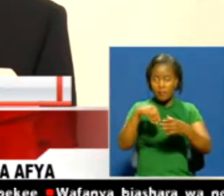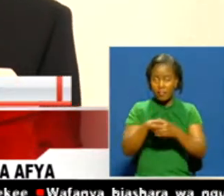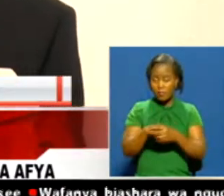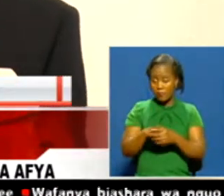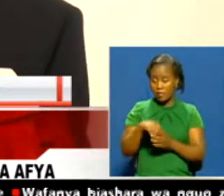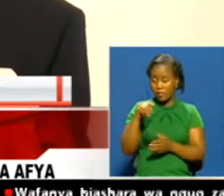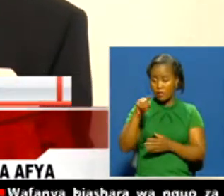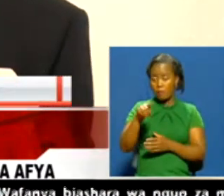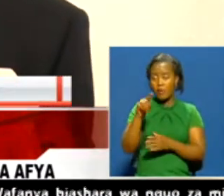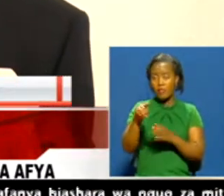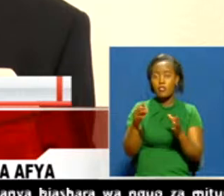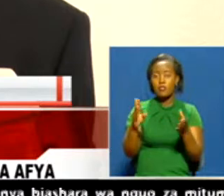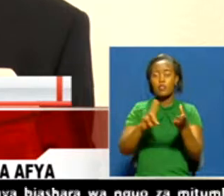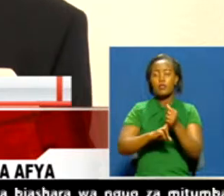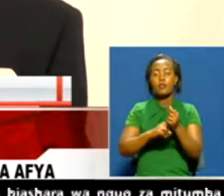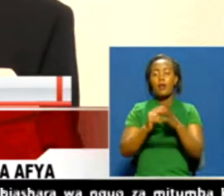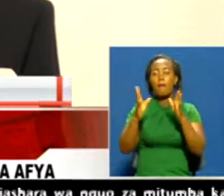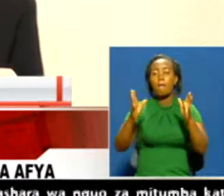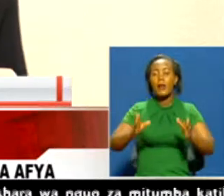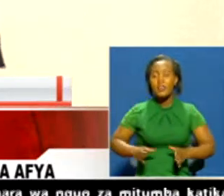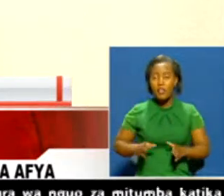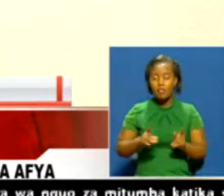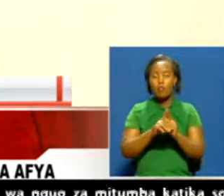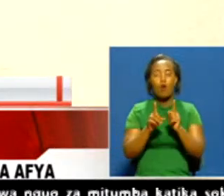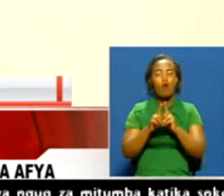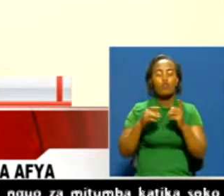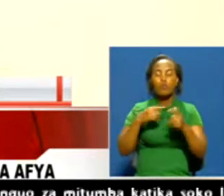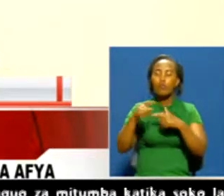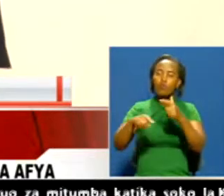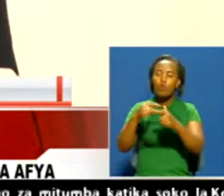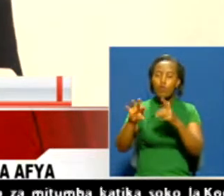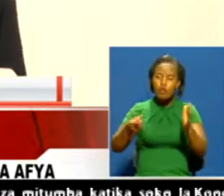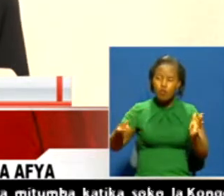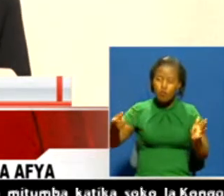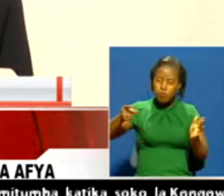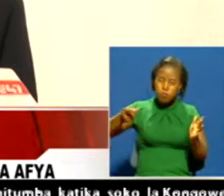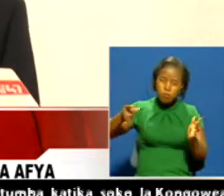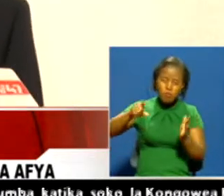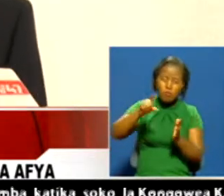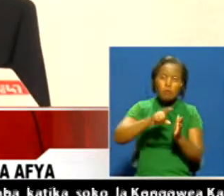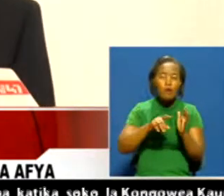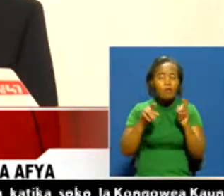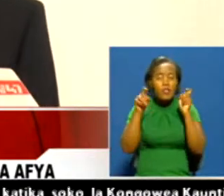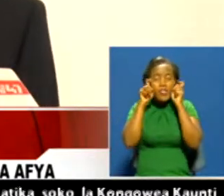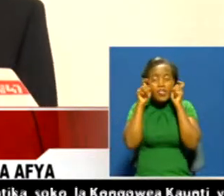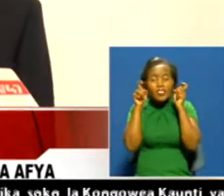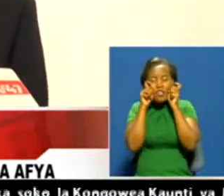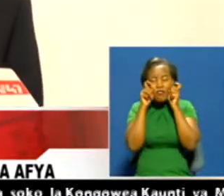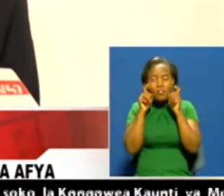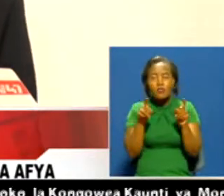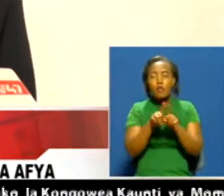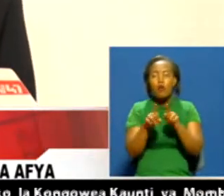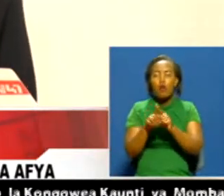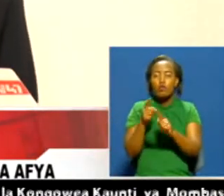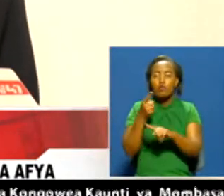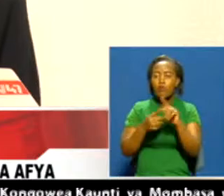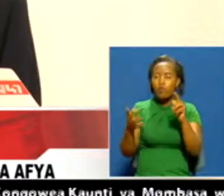other partners have resulted in steady decrease of HIV prevalence from a high of 11%